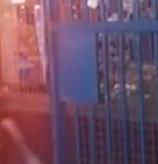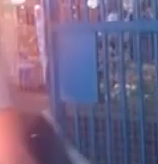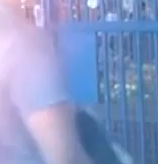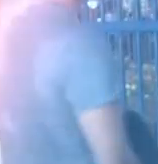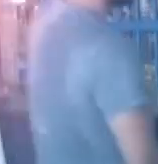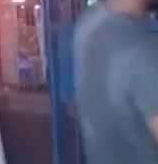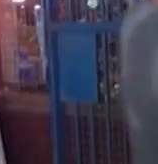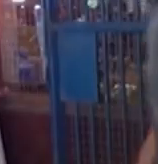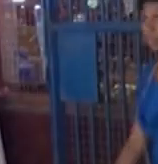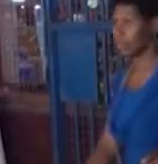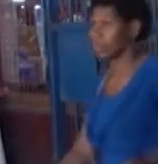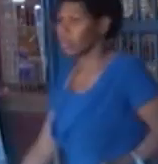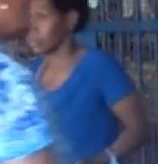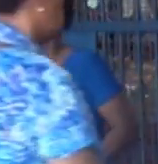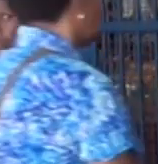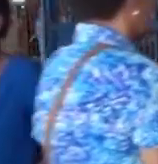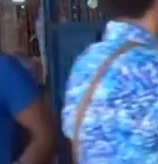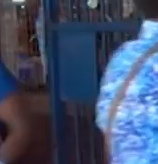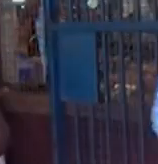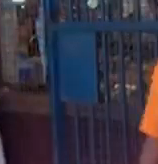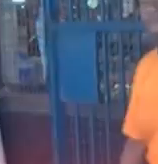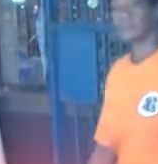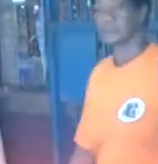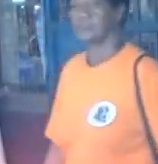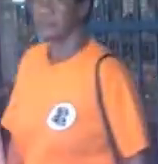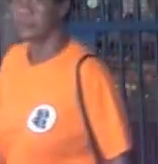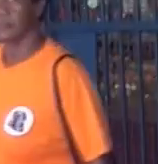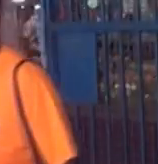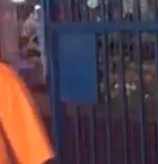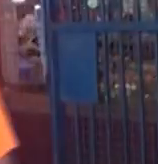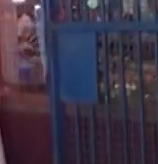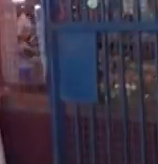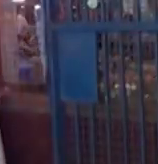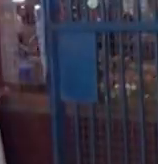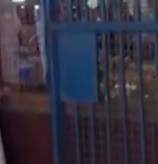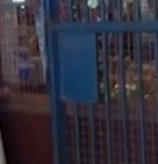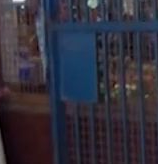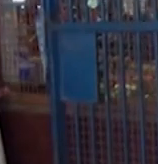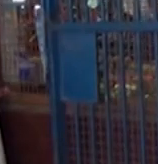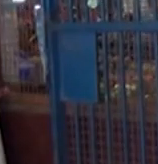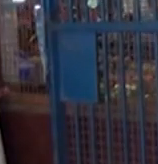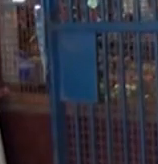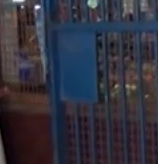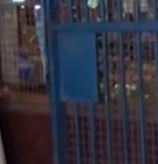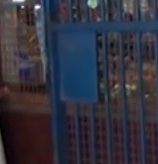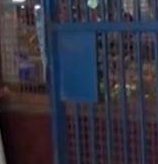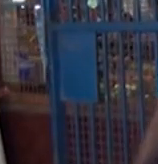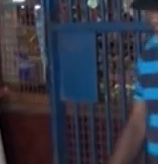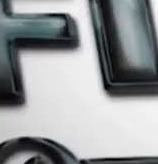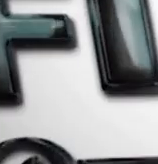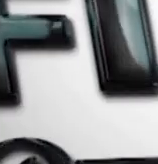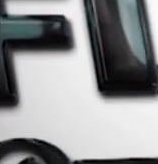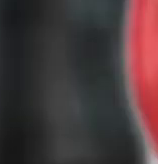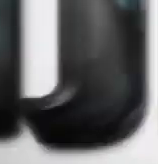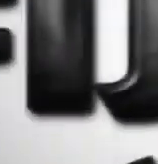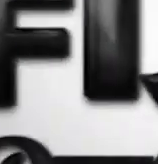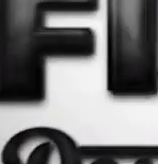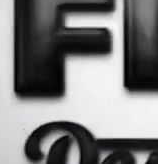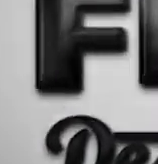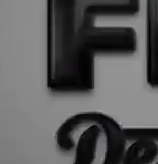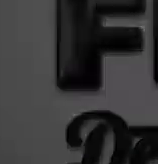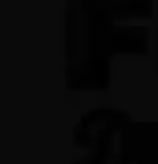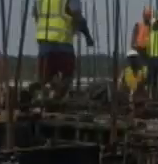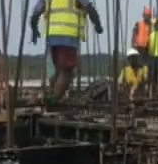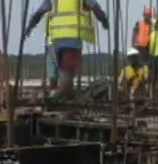कुमार स्वामी नायक है गोंगो लिबू लटोका रेडियो फीजी 2 में पुराना गाना लगे हमें बहुत अच्छा लगे रेडियो फीजी